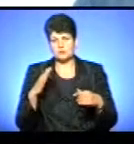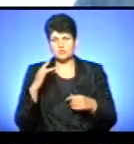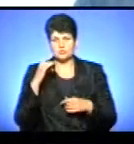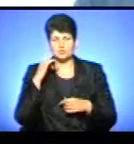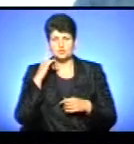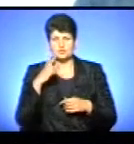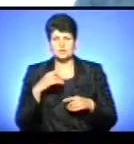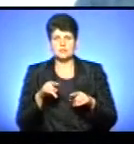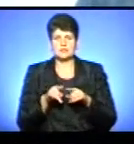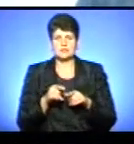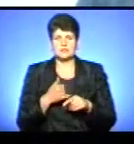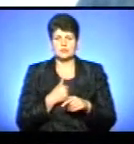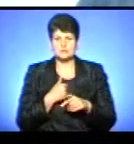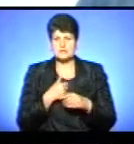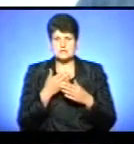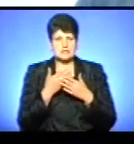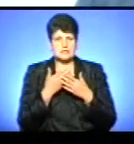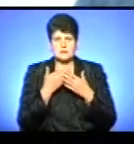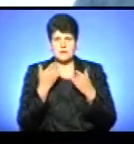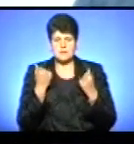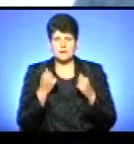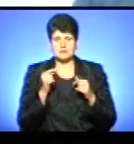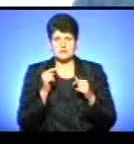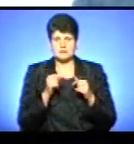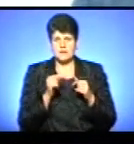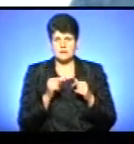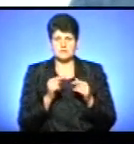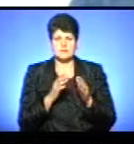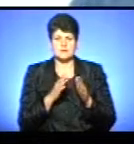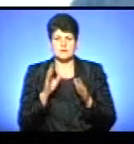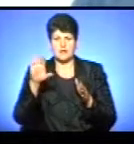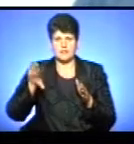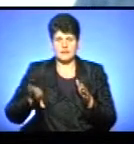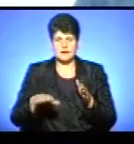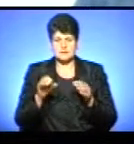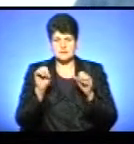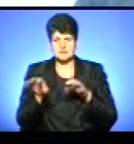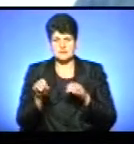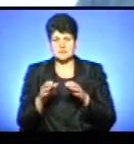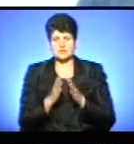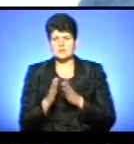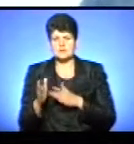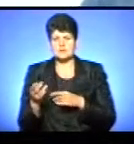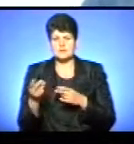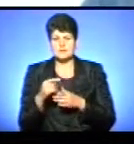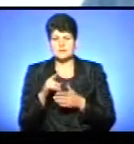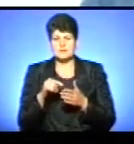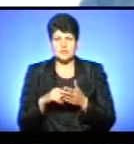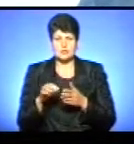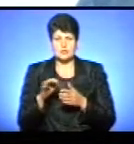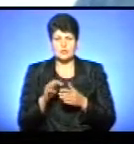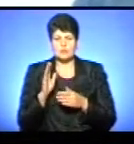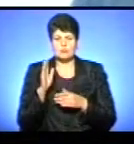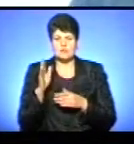так як в нас немає каналізаційної системи, значить треба буде ставити питання про якісь подальші дії